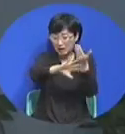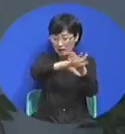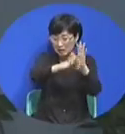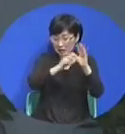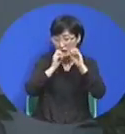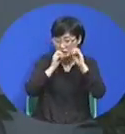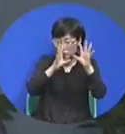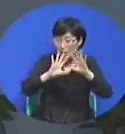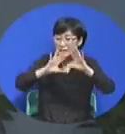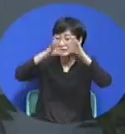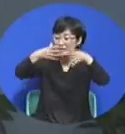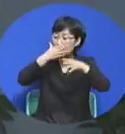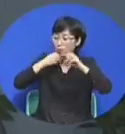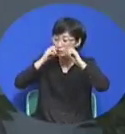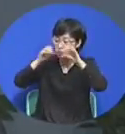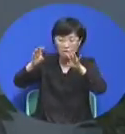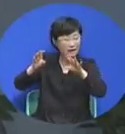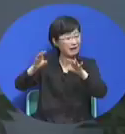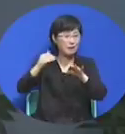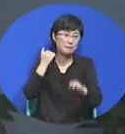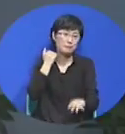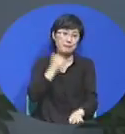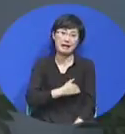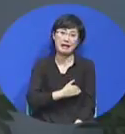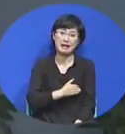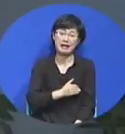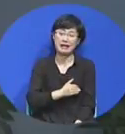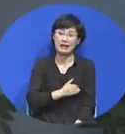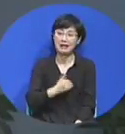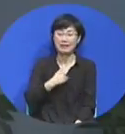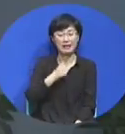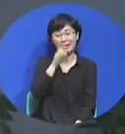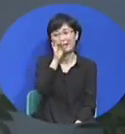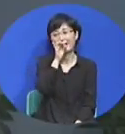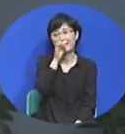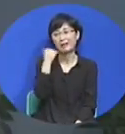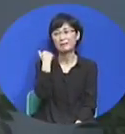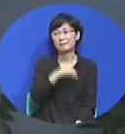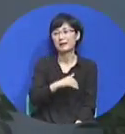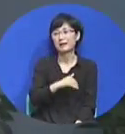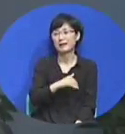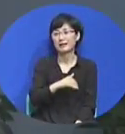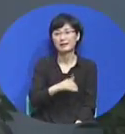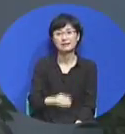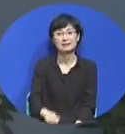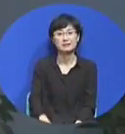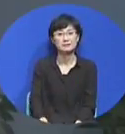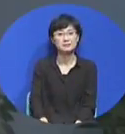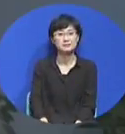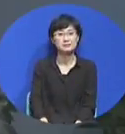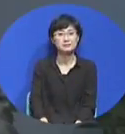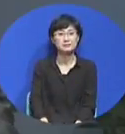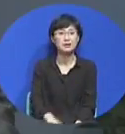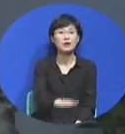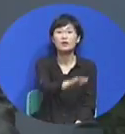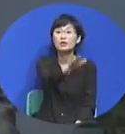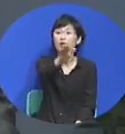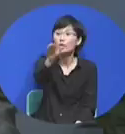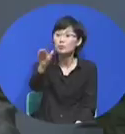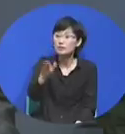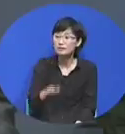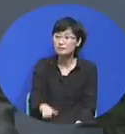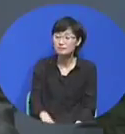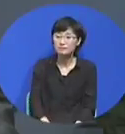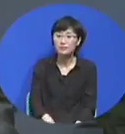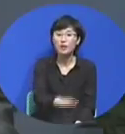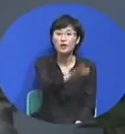복음화를 합니까? Right now, I'm in the midst of dire circumstances with great hardship. How can I dream of doing world evangelization? 여러분과